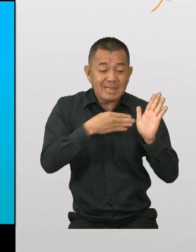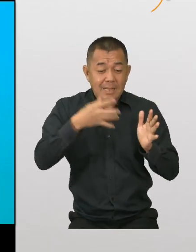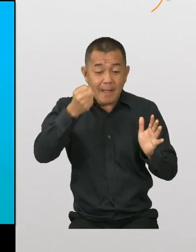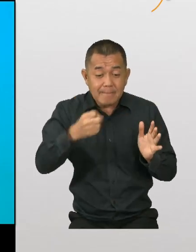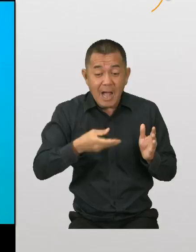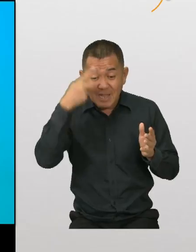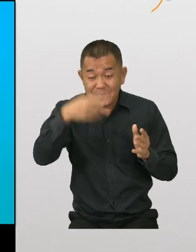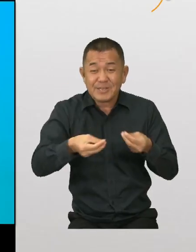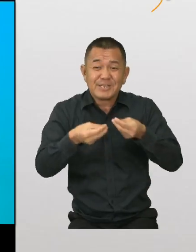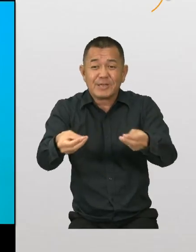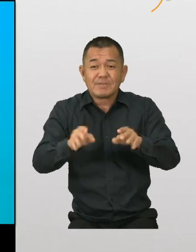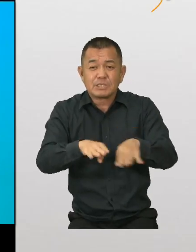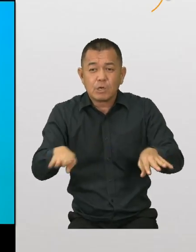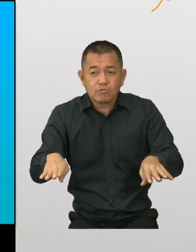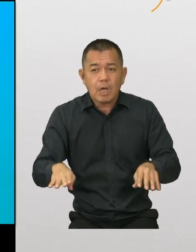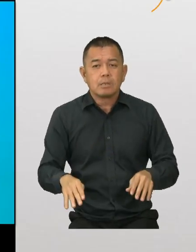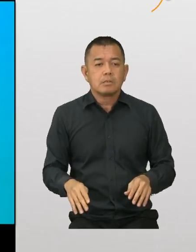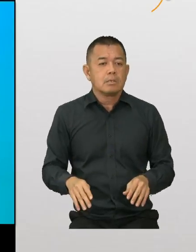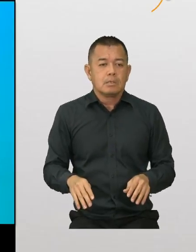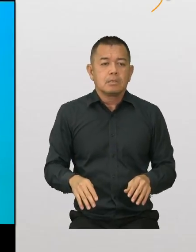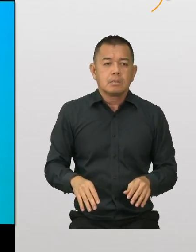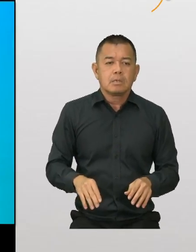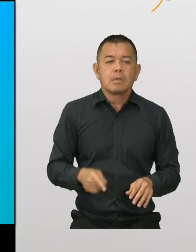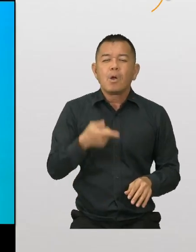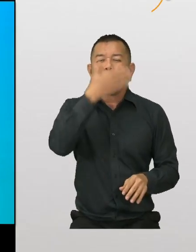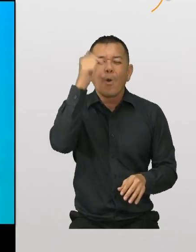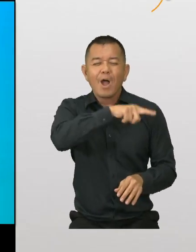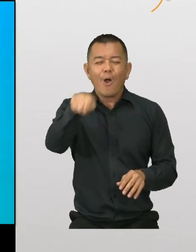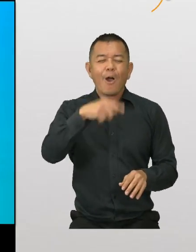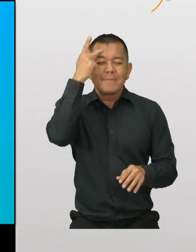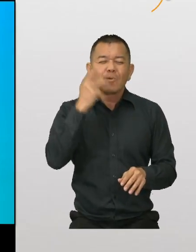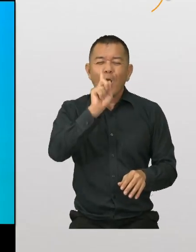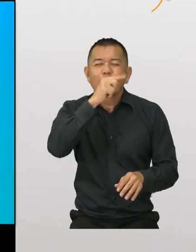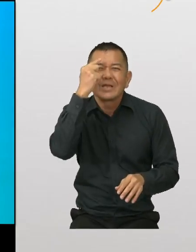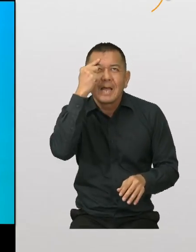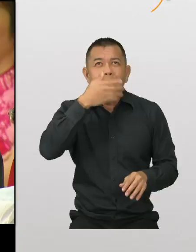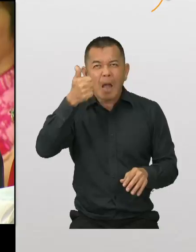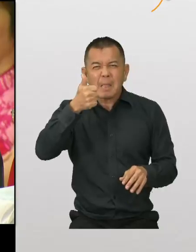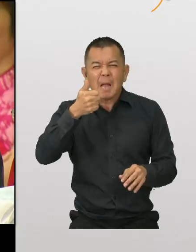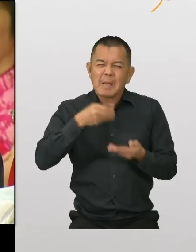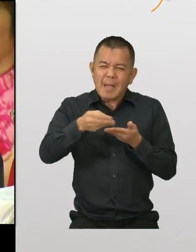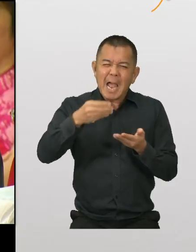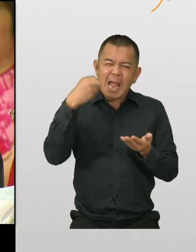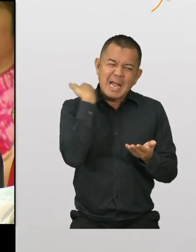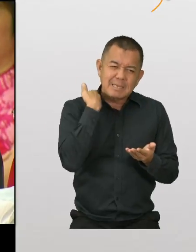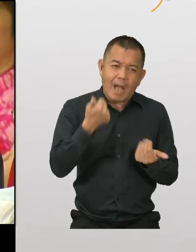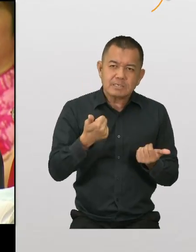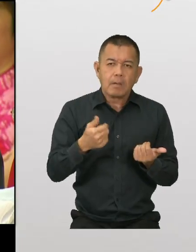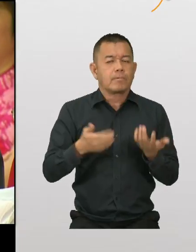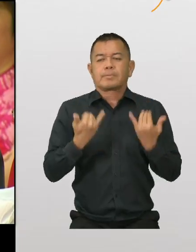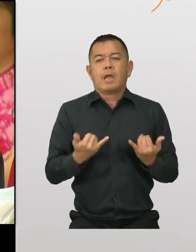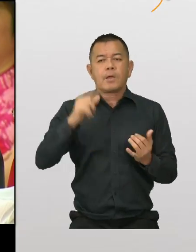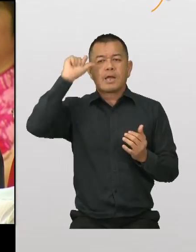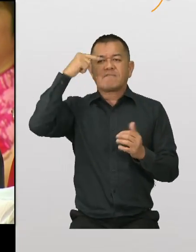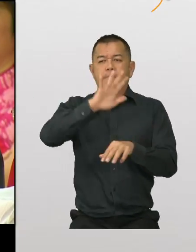to buy the 为了解 expensive 决 brands 这个 for their 问题，政 children. 府成立了特别工 So 作 the 小组 government set up a task 由 force 徐宝坤 led 高 by 级政 Senior 府部 Minister 长 of 带领 State Dr.